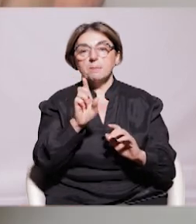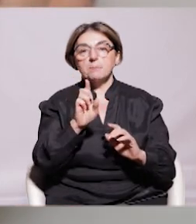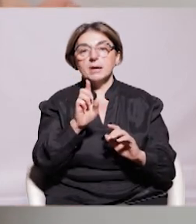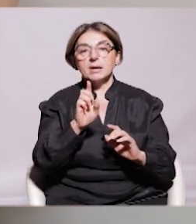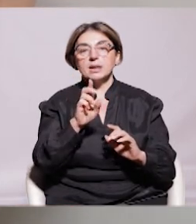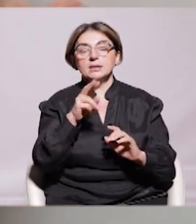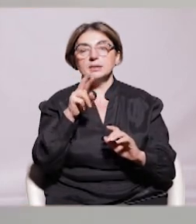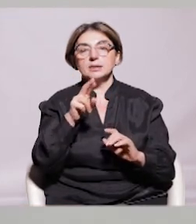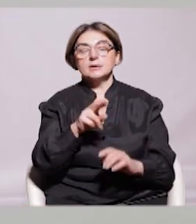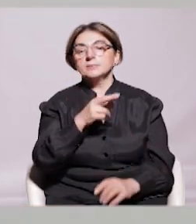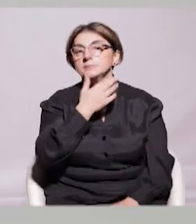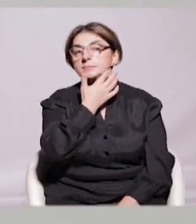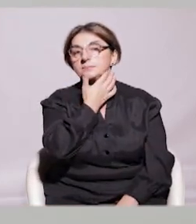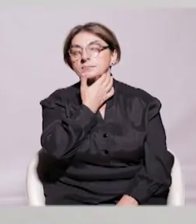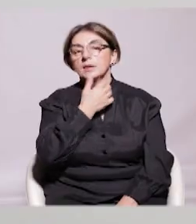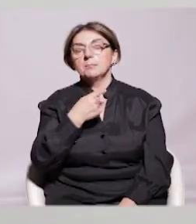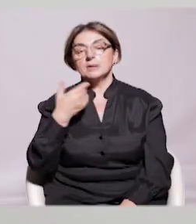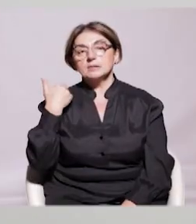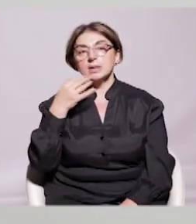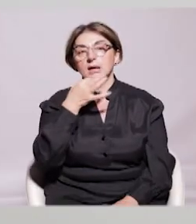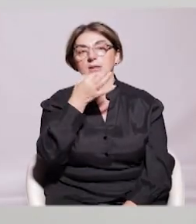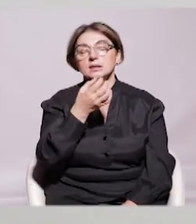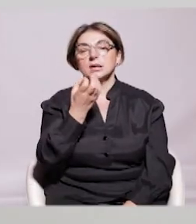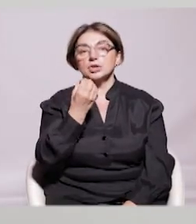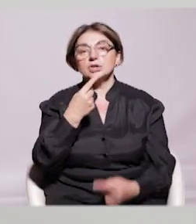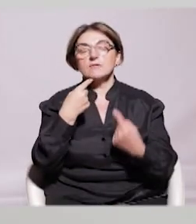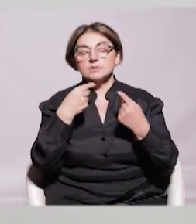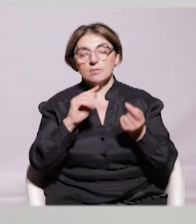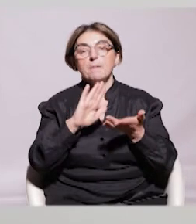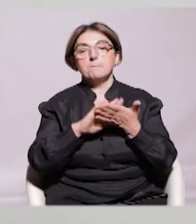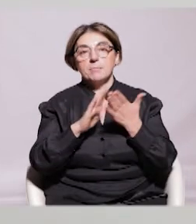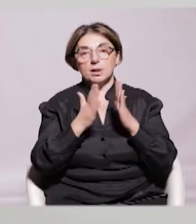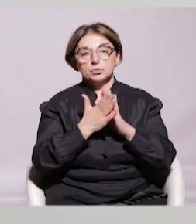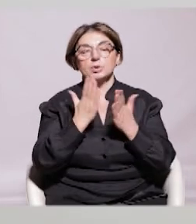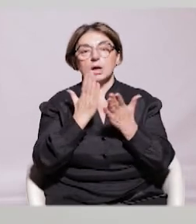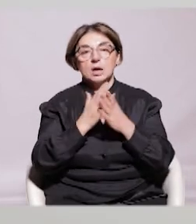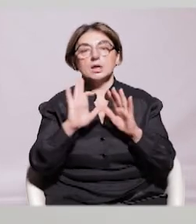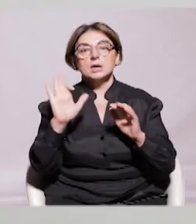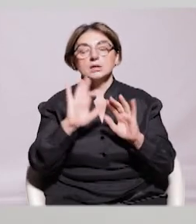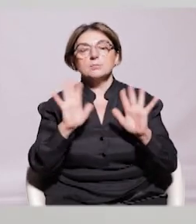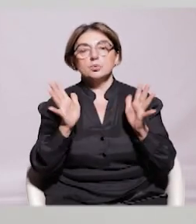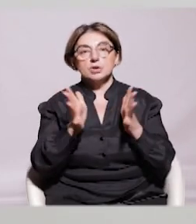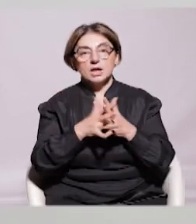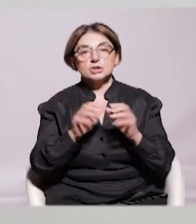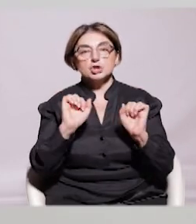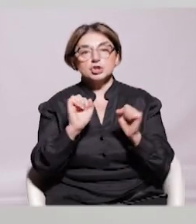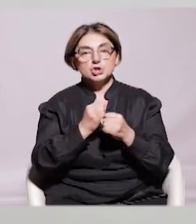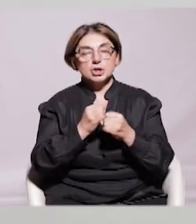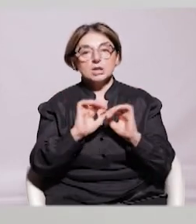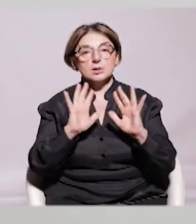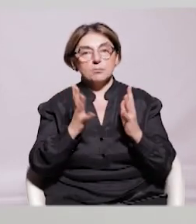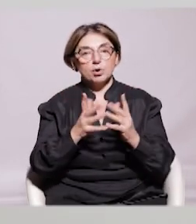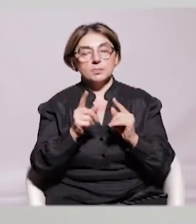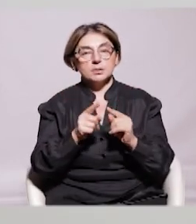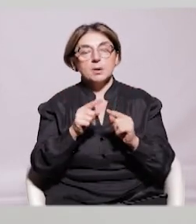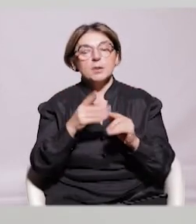C, B. მე წეღან გითხარით, რომ კიდევ სხვა ფაქტორები ახდენს ქიმიური რეაქციის სიჩქარეზე